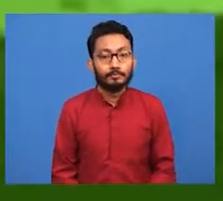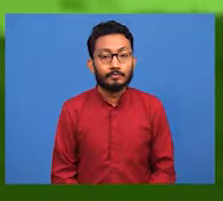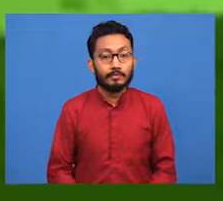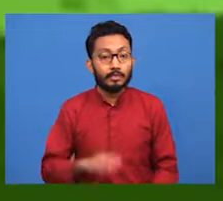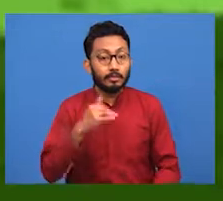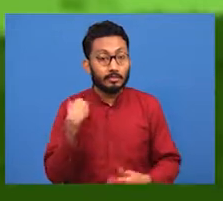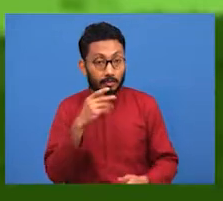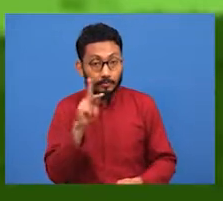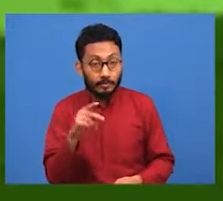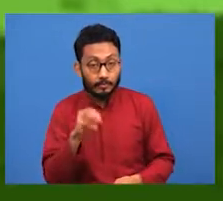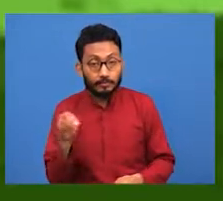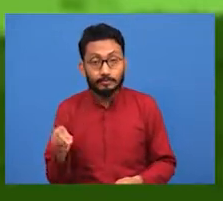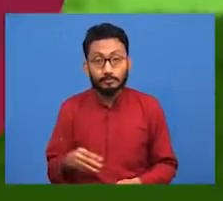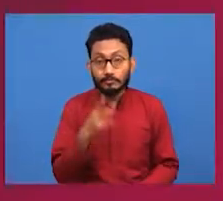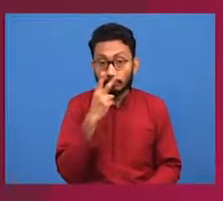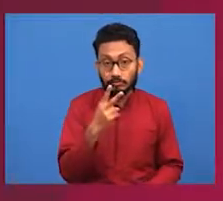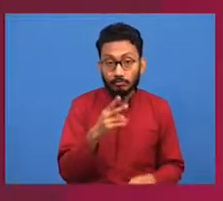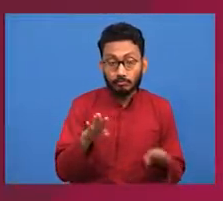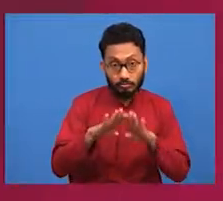Cikgu bangga dengan kamu semua.